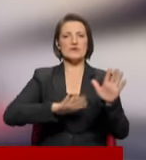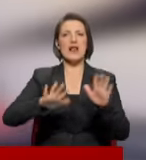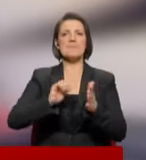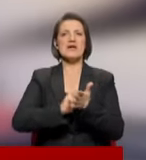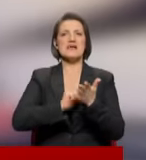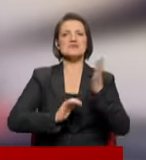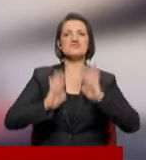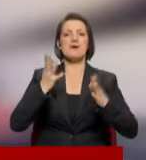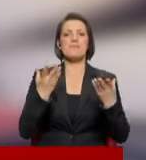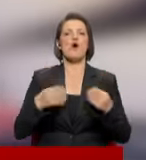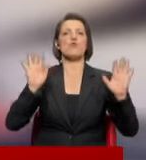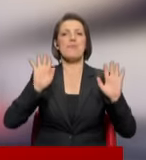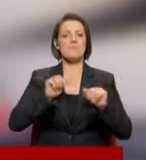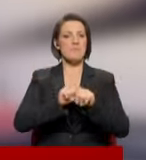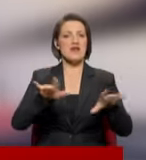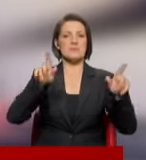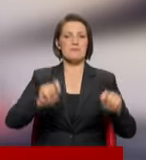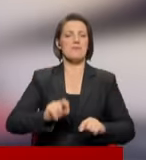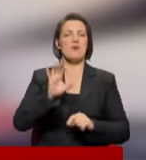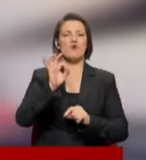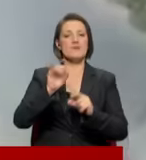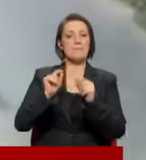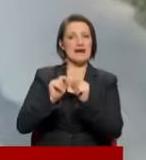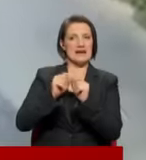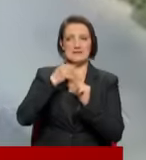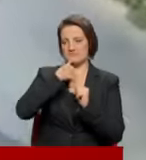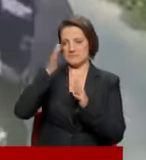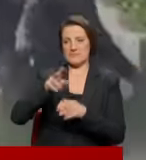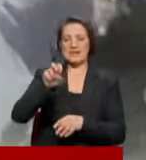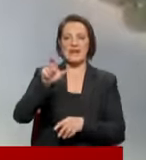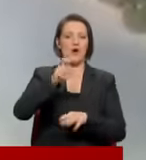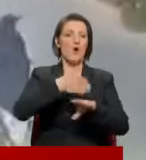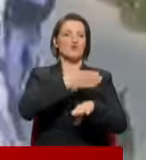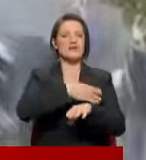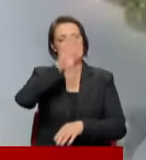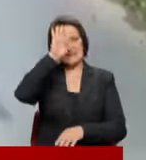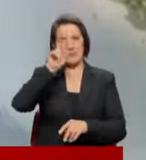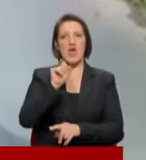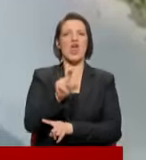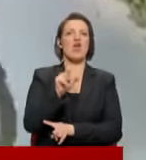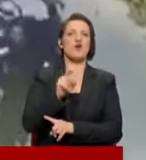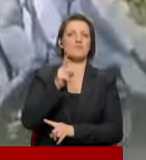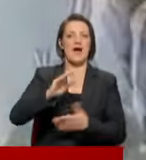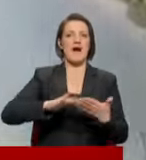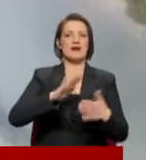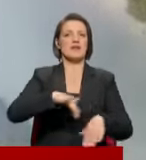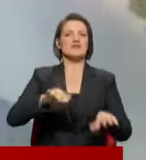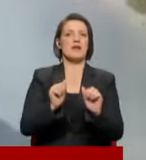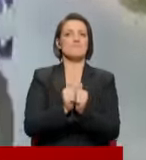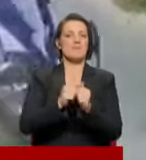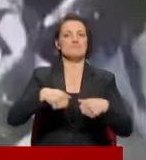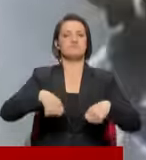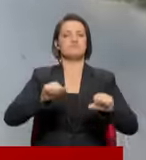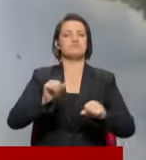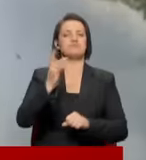medyadan şımarmasam olmaz paylaşımı yapan Osman Berkant Keskin, 8 ay önce İstanbul Eyüp Sultan'da arkadaşlarıyla